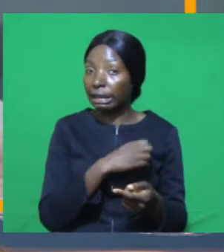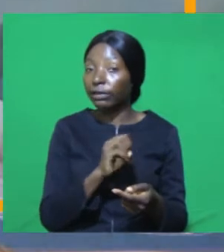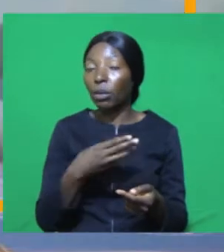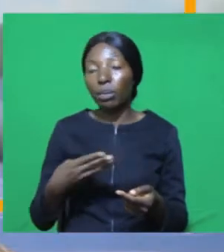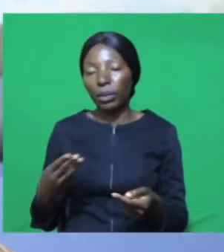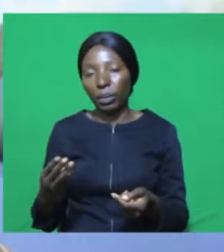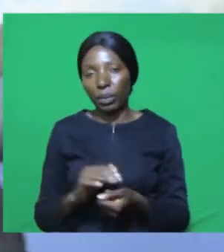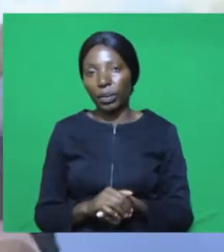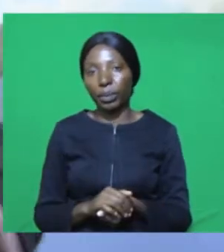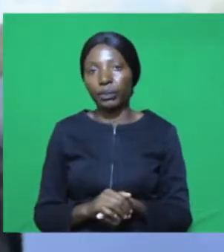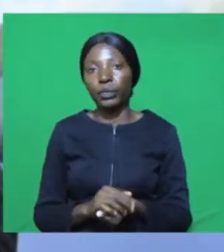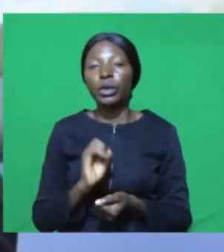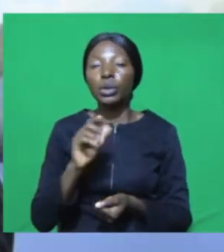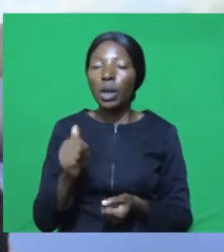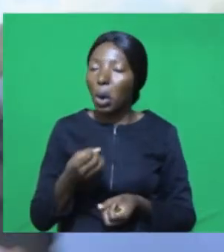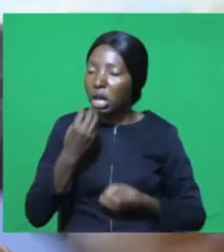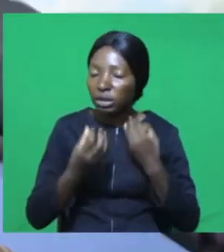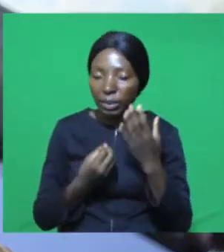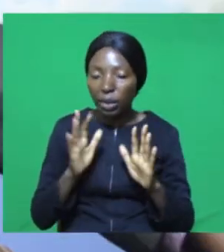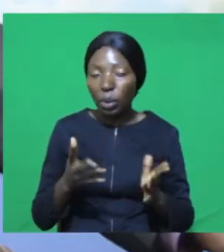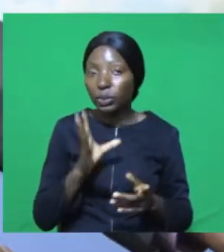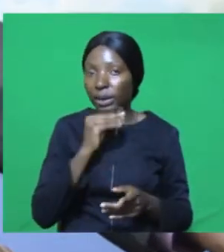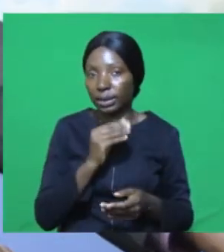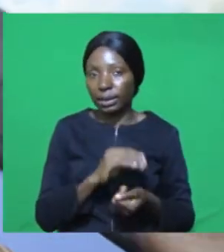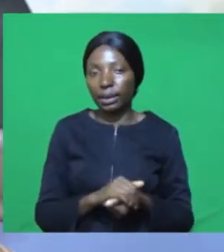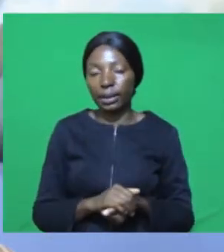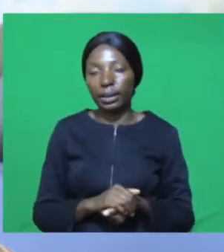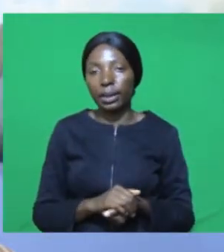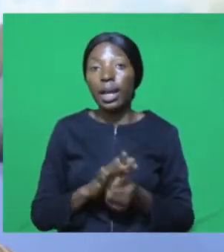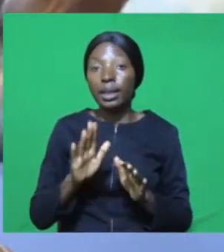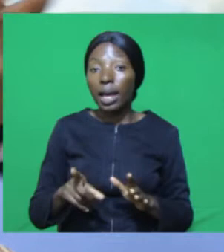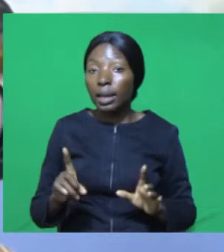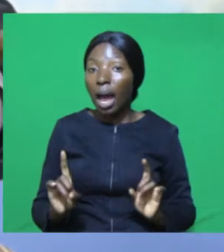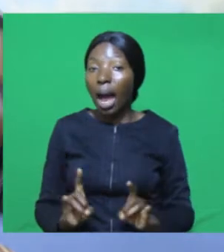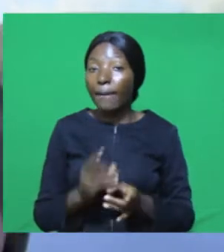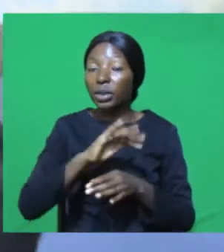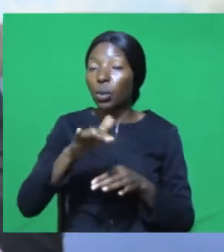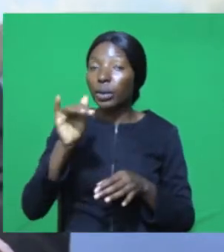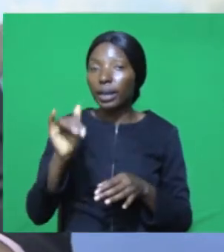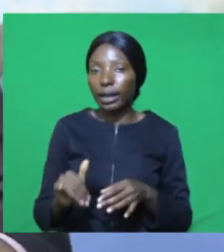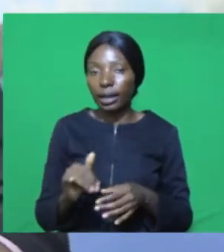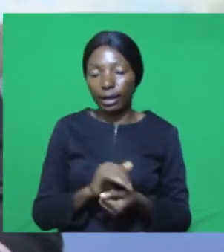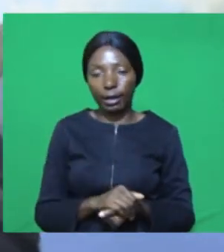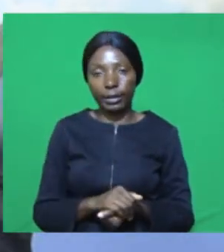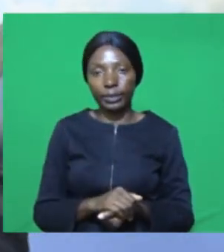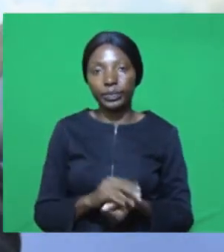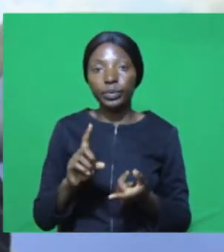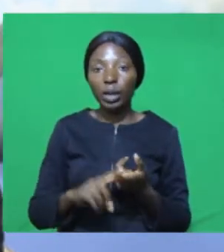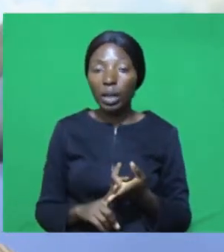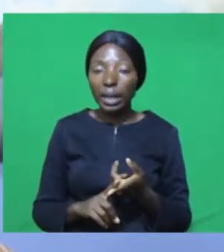zvevanhu. Saka apa iri kungorondedzera zvitati chitaura zvaiitika mukati megore rese nezvaiitika